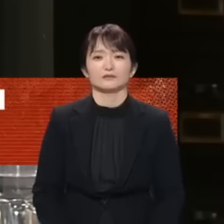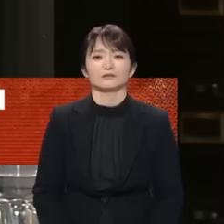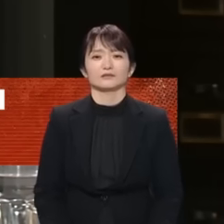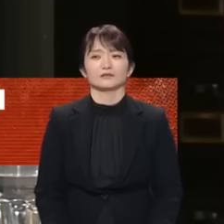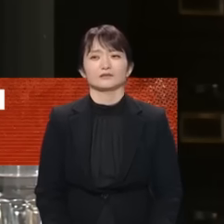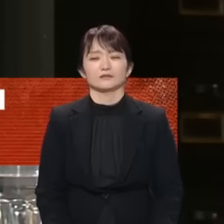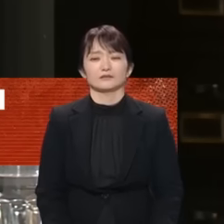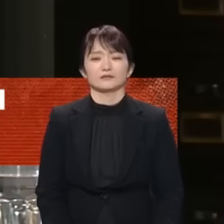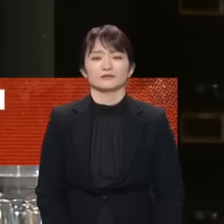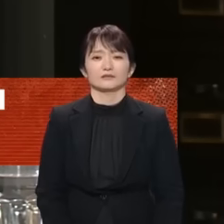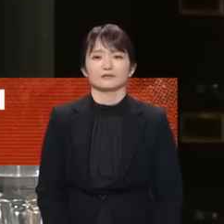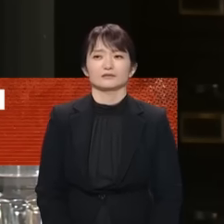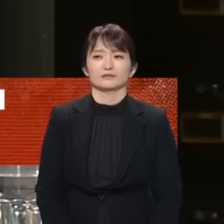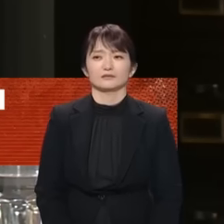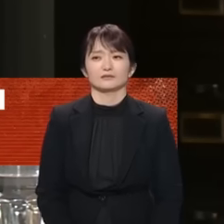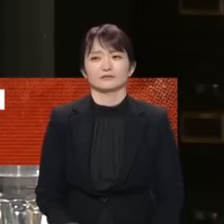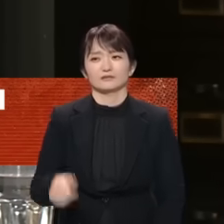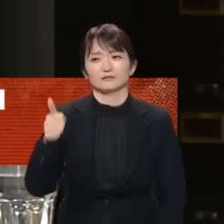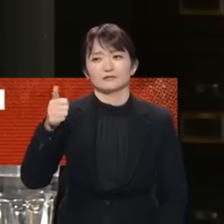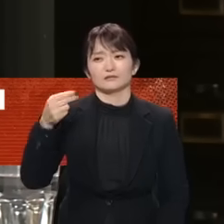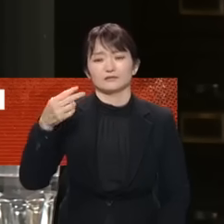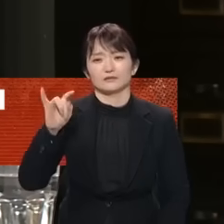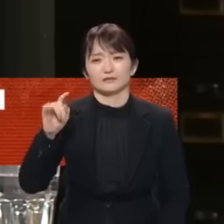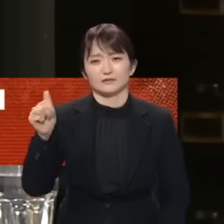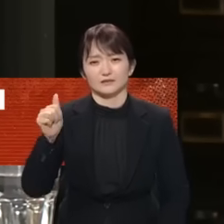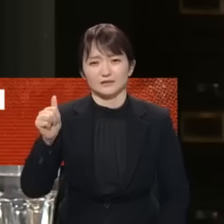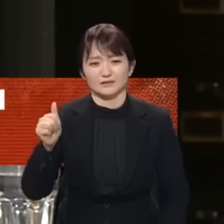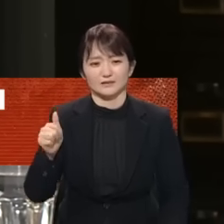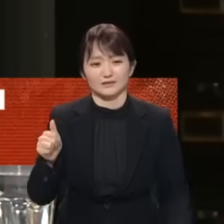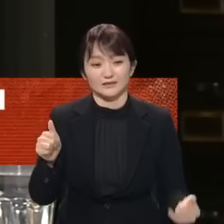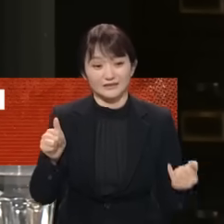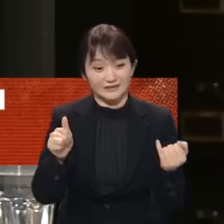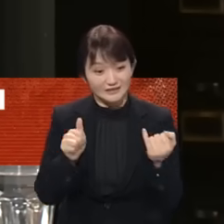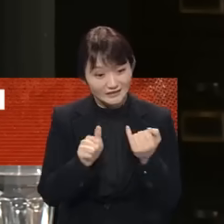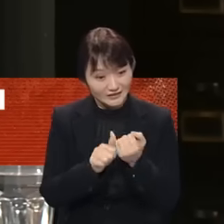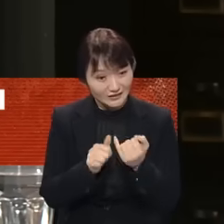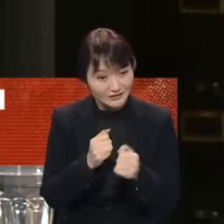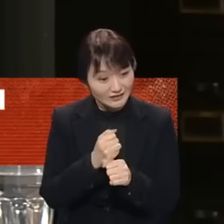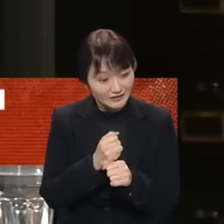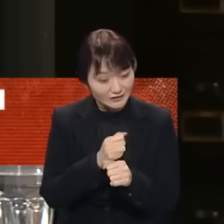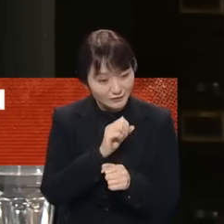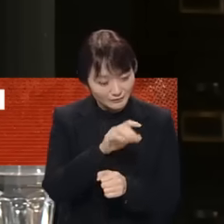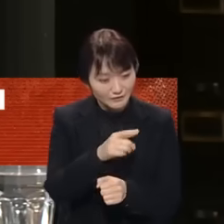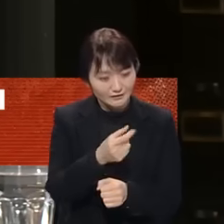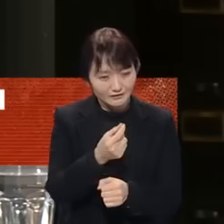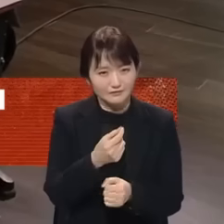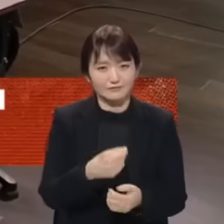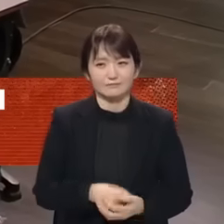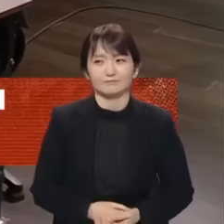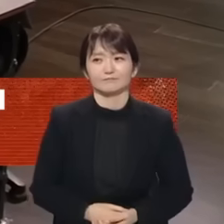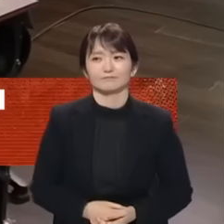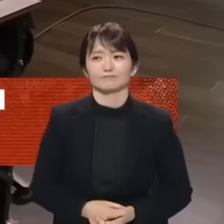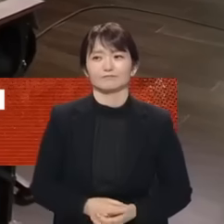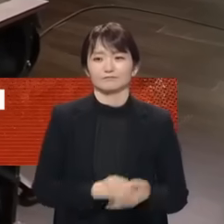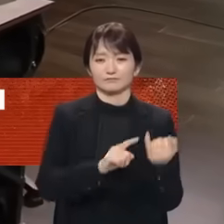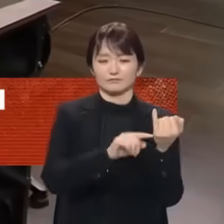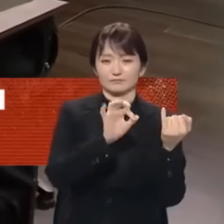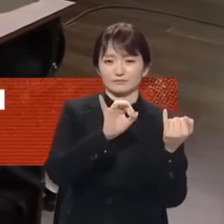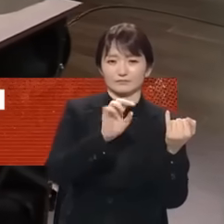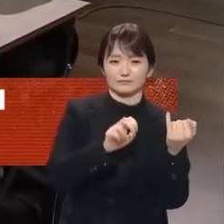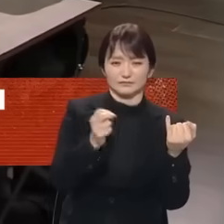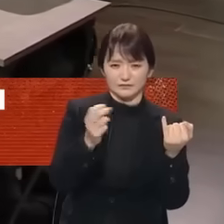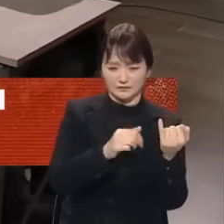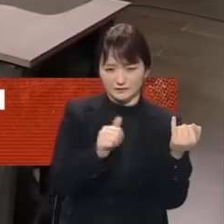하면 너 살아 줄 거야 이게 50대 약간 청원 느낌 예네 어쨌든 임씨는 재혼이라는